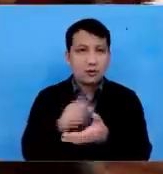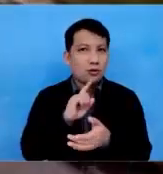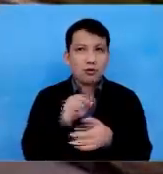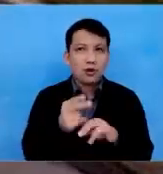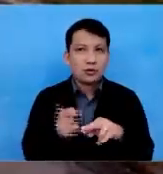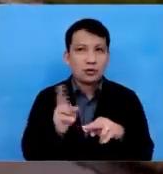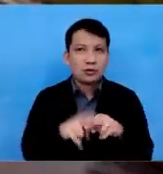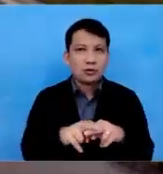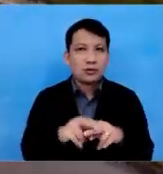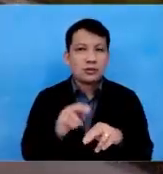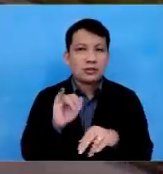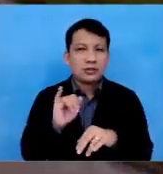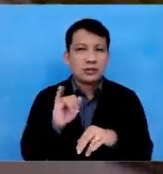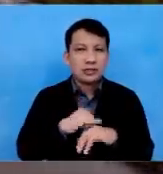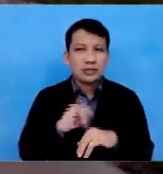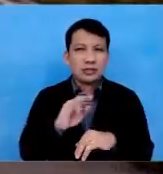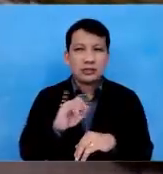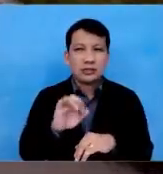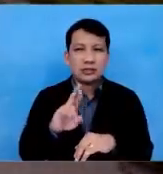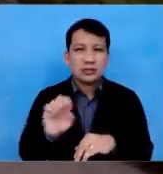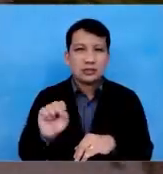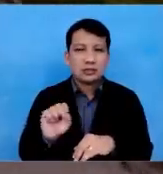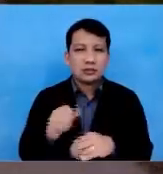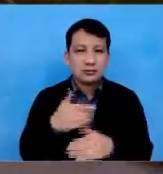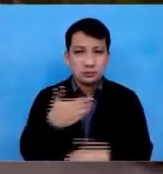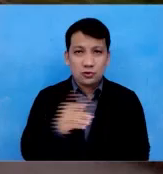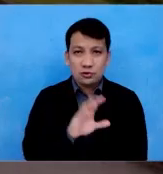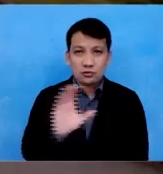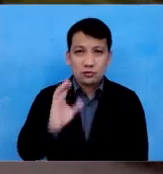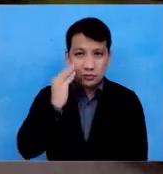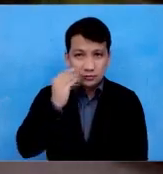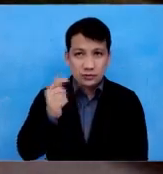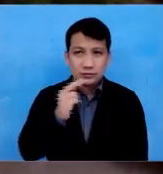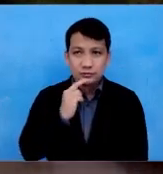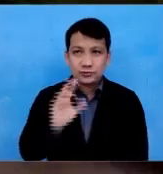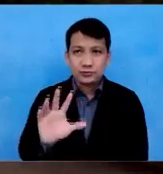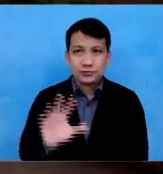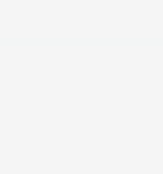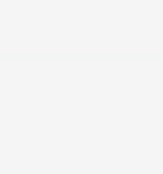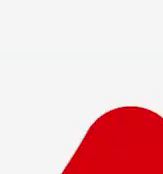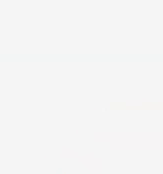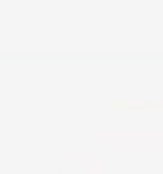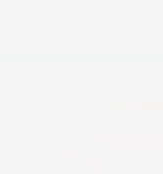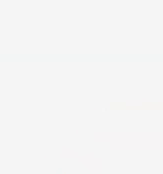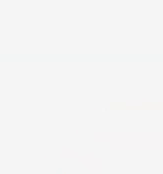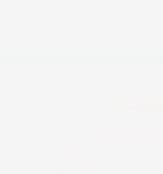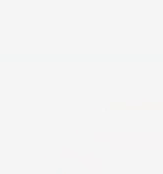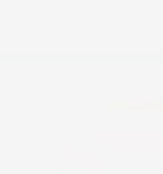Nagbabalita mula sa frontline, Mon Gualvez, News 5!